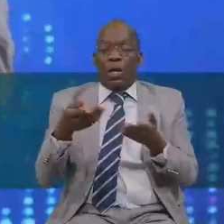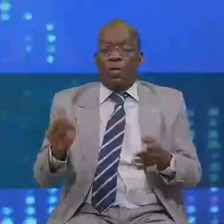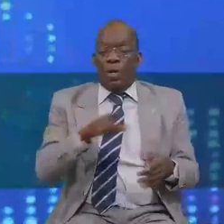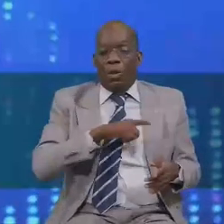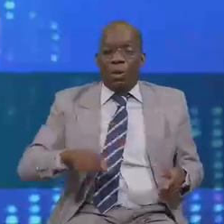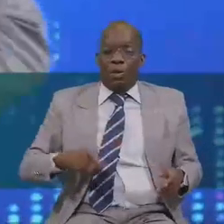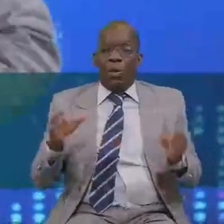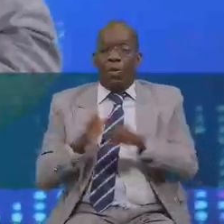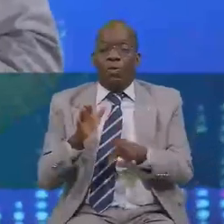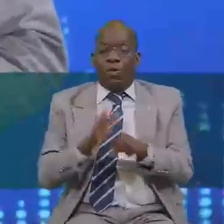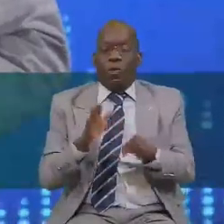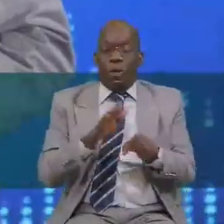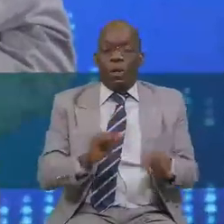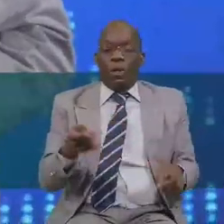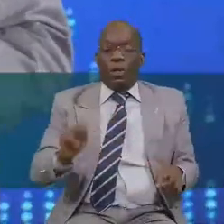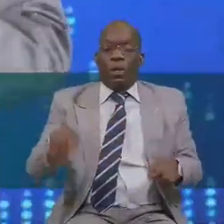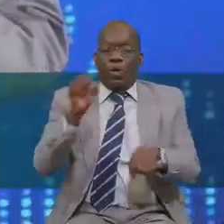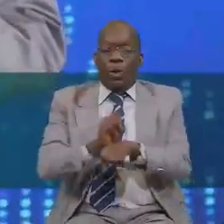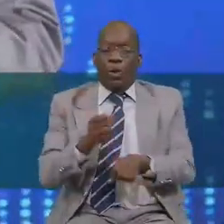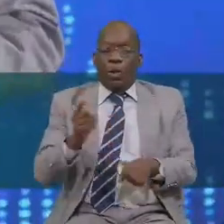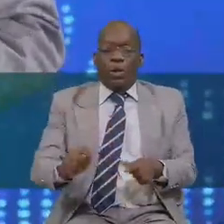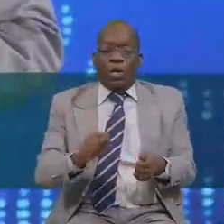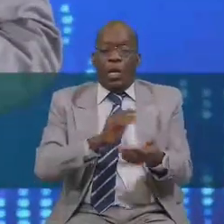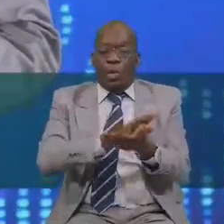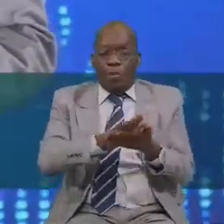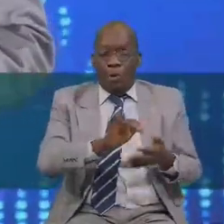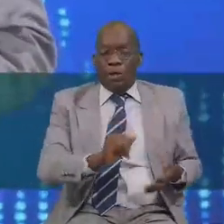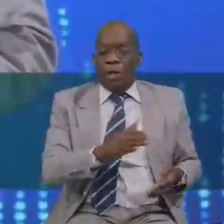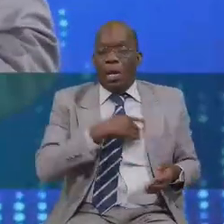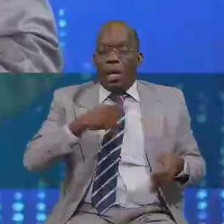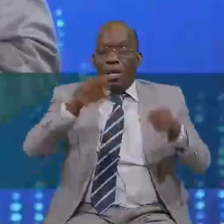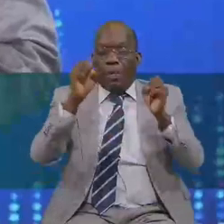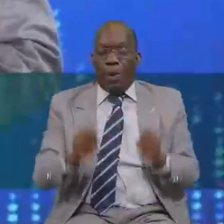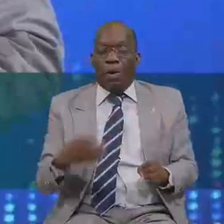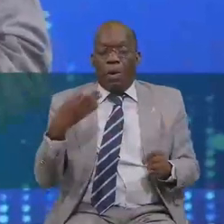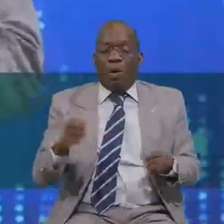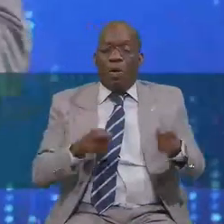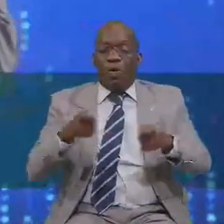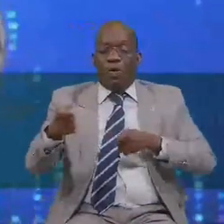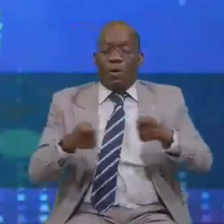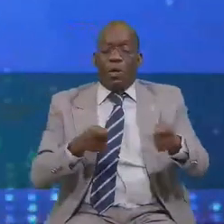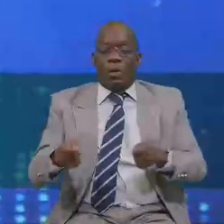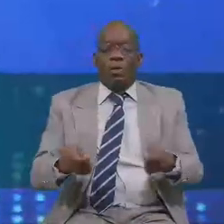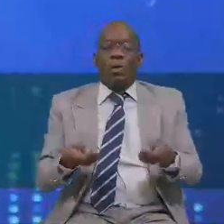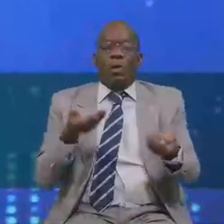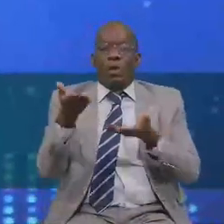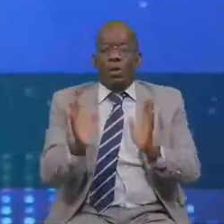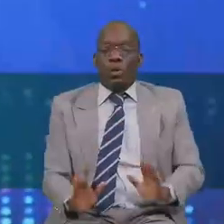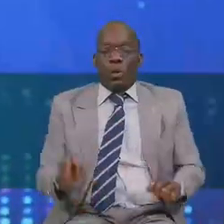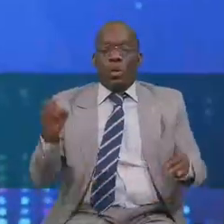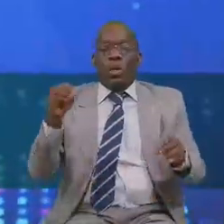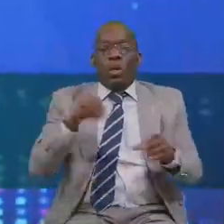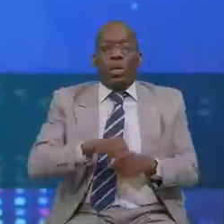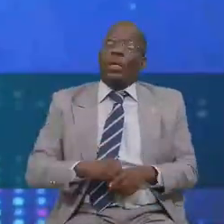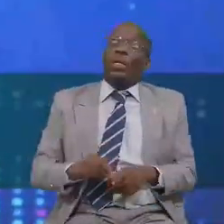en accomplissant cette commission. La puce, la purge et la puissance des soldats domptés dans